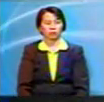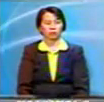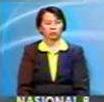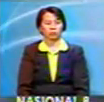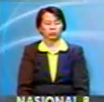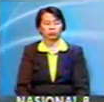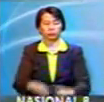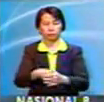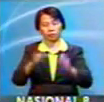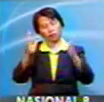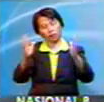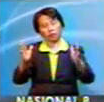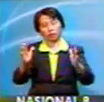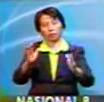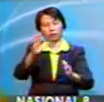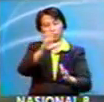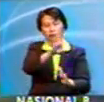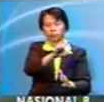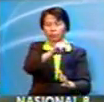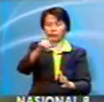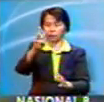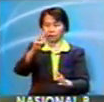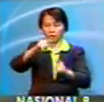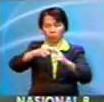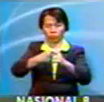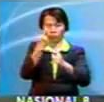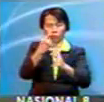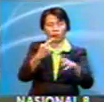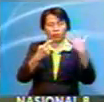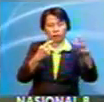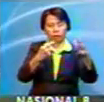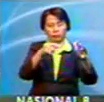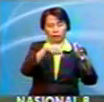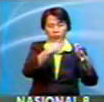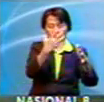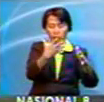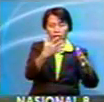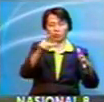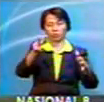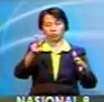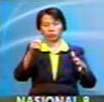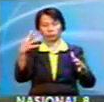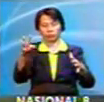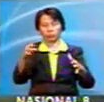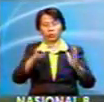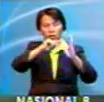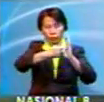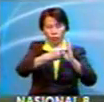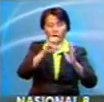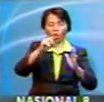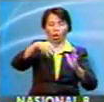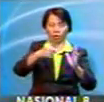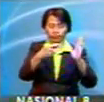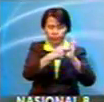Dalam tempoh selama lebih kurang 5-6 bulan daripada 15 Mei 2014 yang kita mulakan opsi titik sehingga